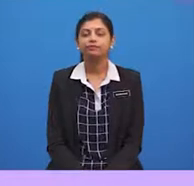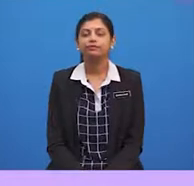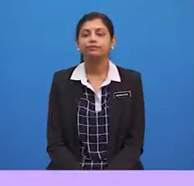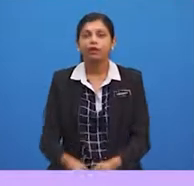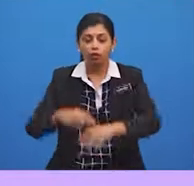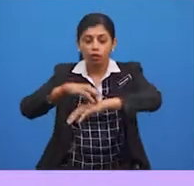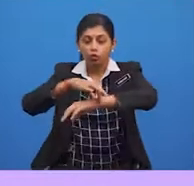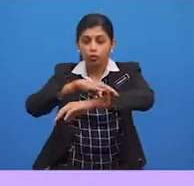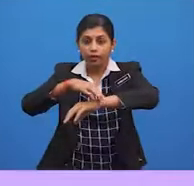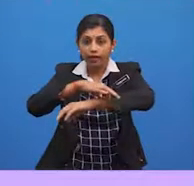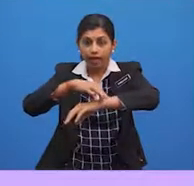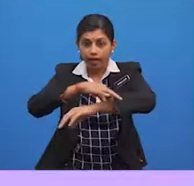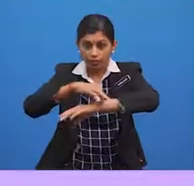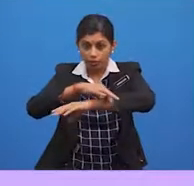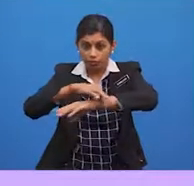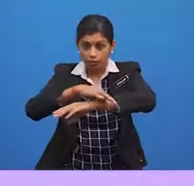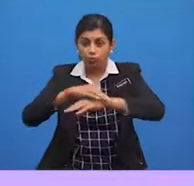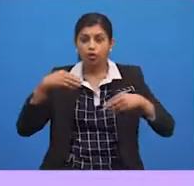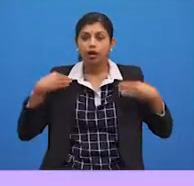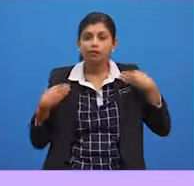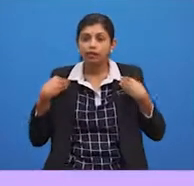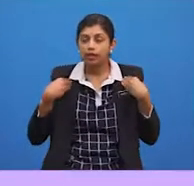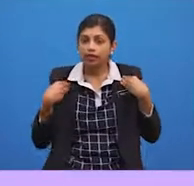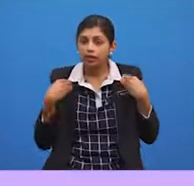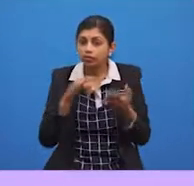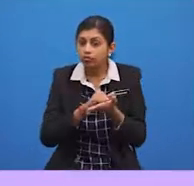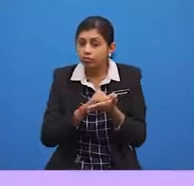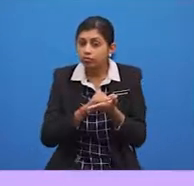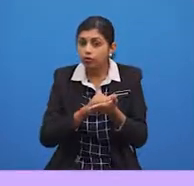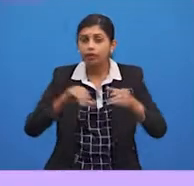Tulang daripada binatang yang diburu pula